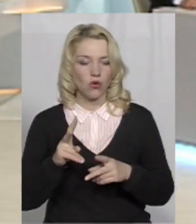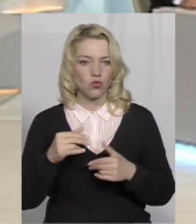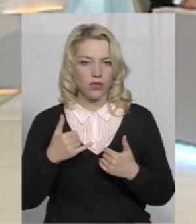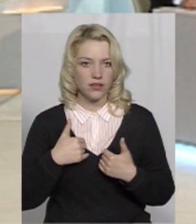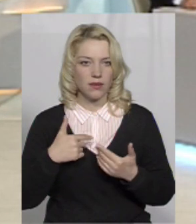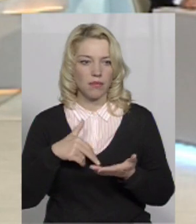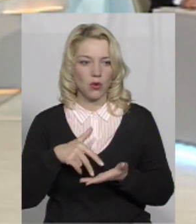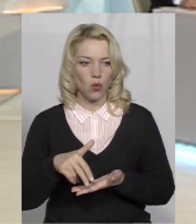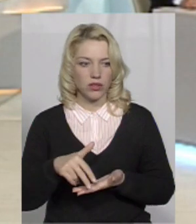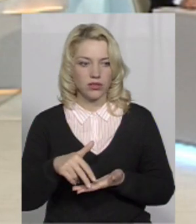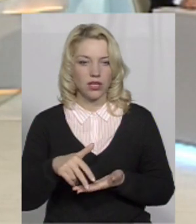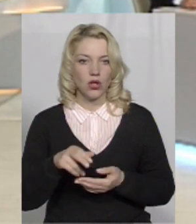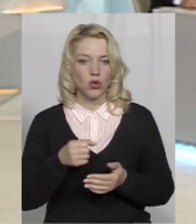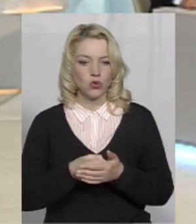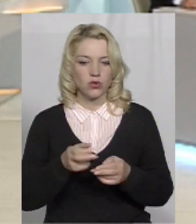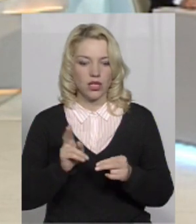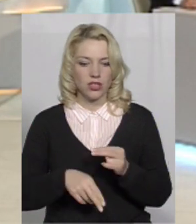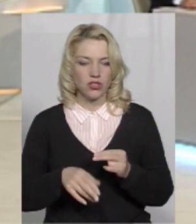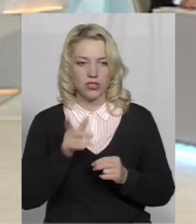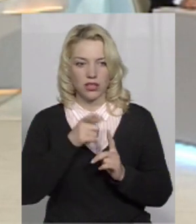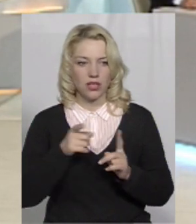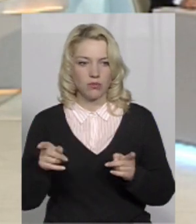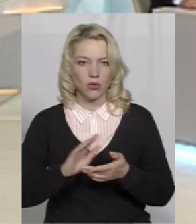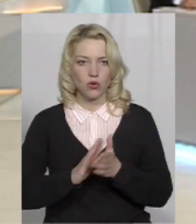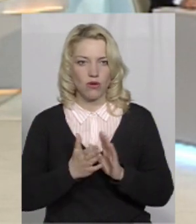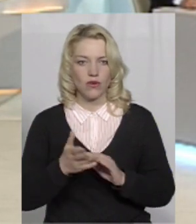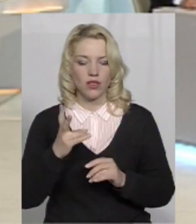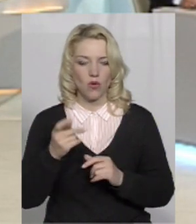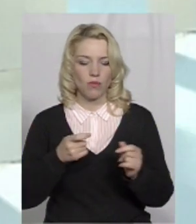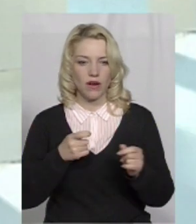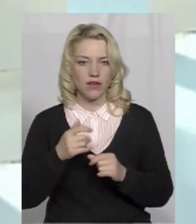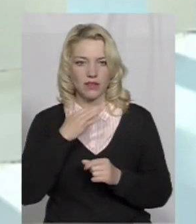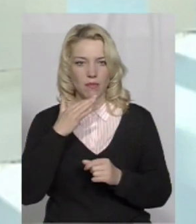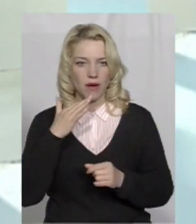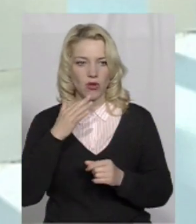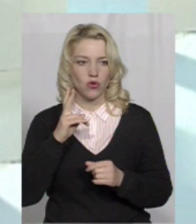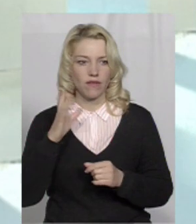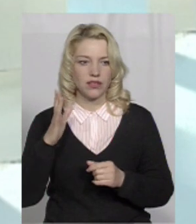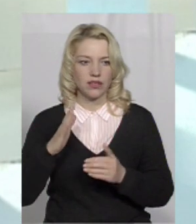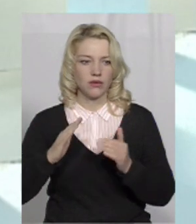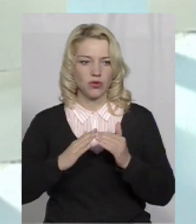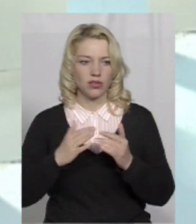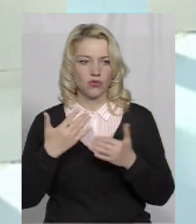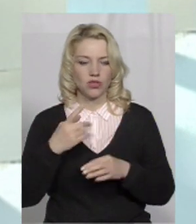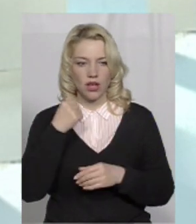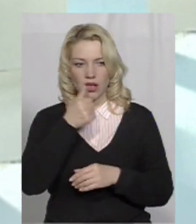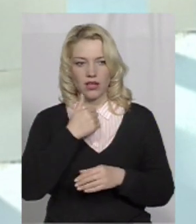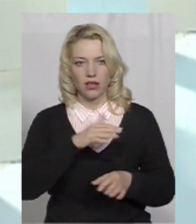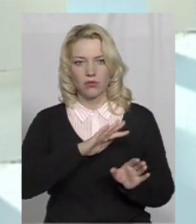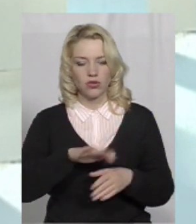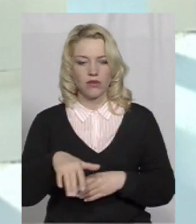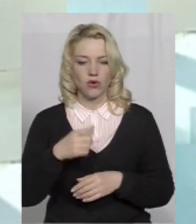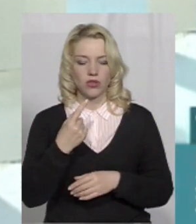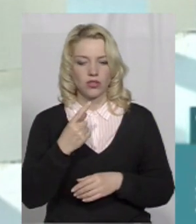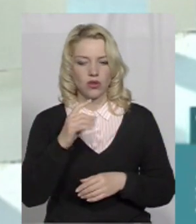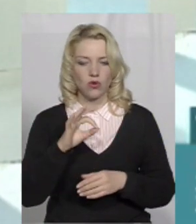нас підходить до закінчення термін договору на управління багатоквартирним будинком. Це ж рік пройшов. Так, рік